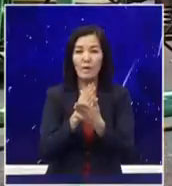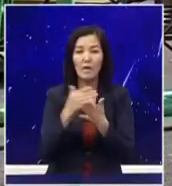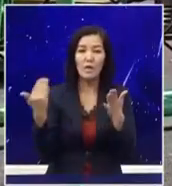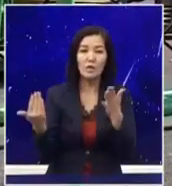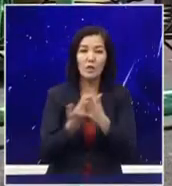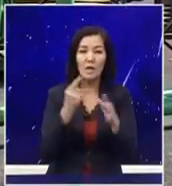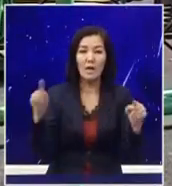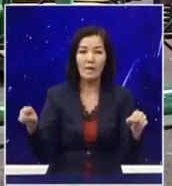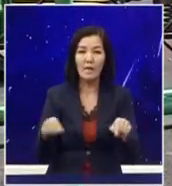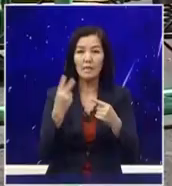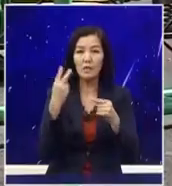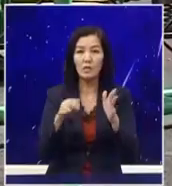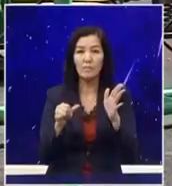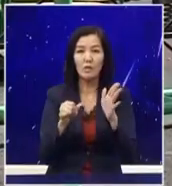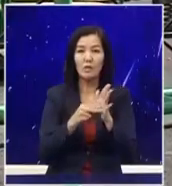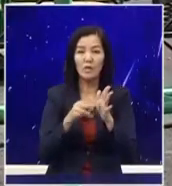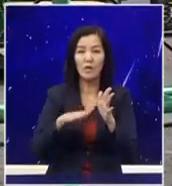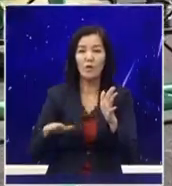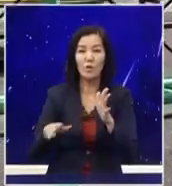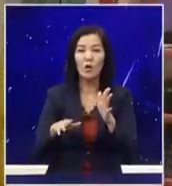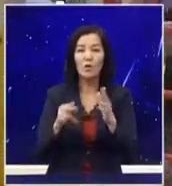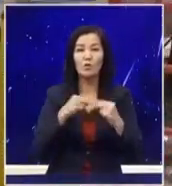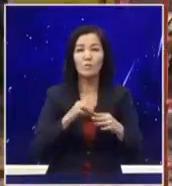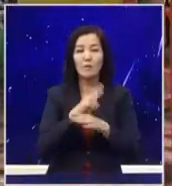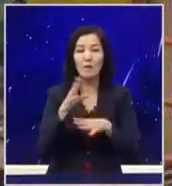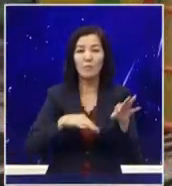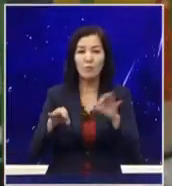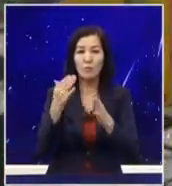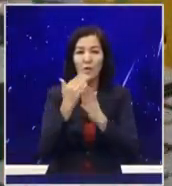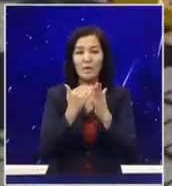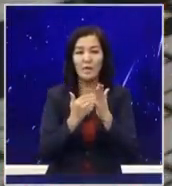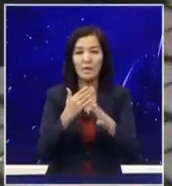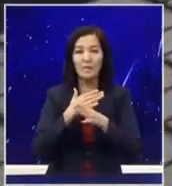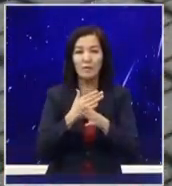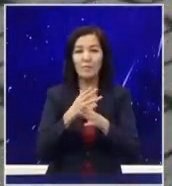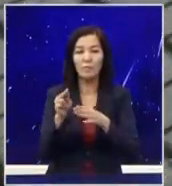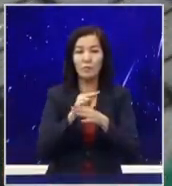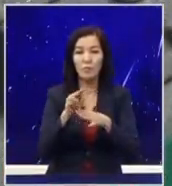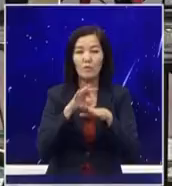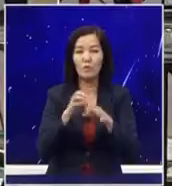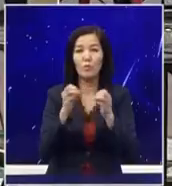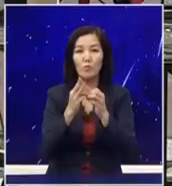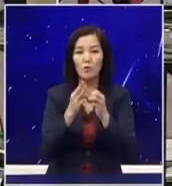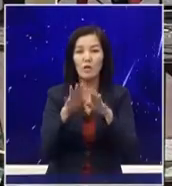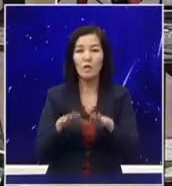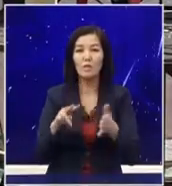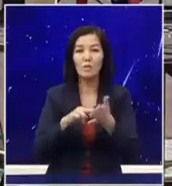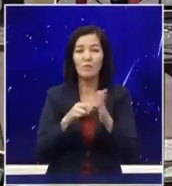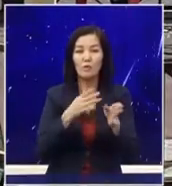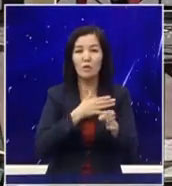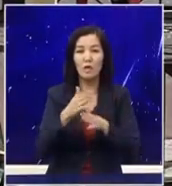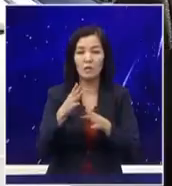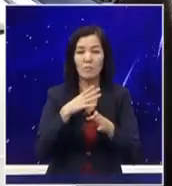жаңаратыны 27 аула, 14-ті жұмыспен қамту жол картасы бағдарлама аясында қолға алынды. 13-ші жергілікті бюджет